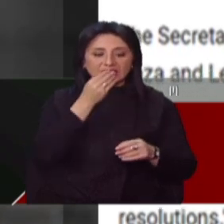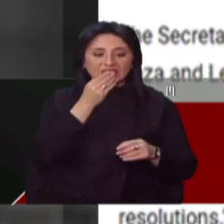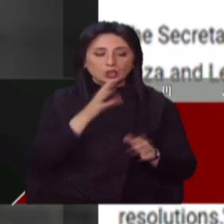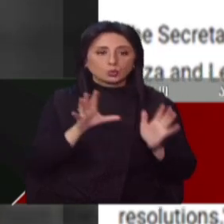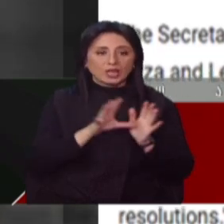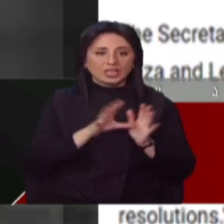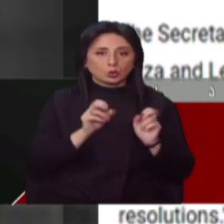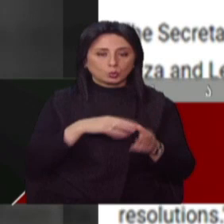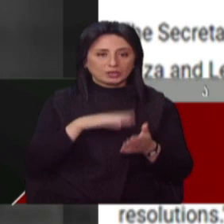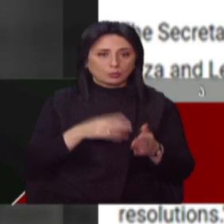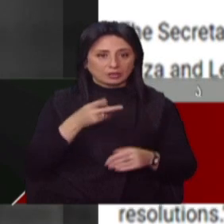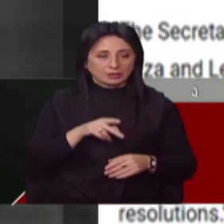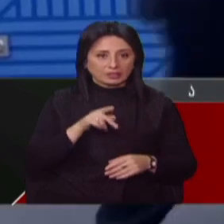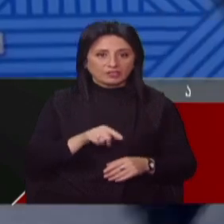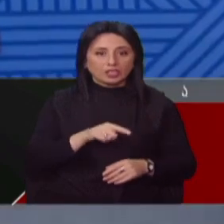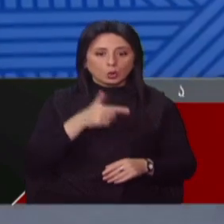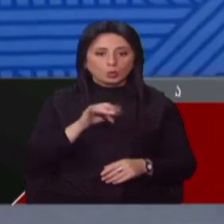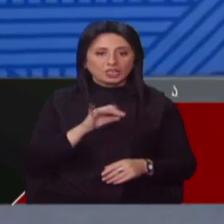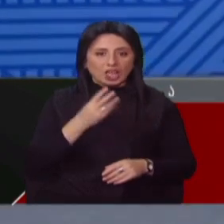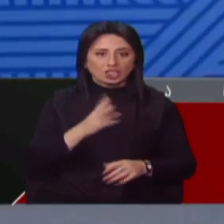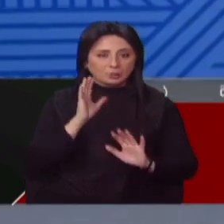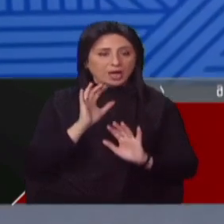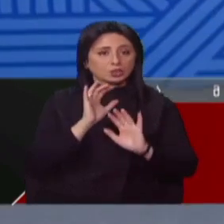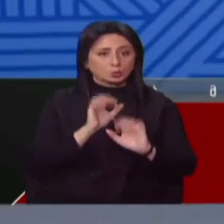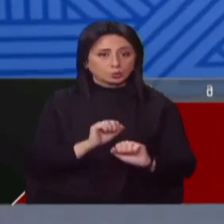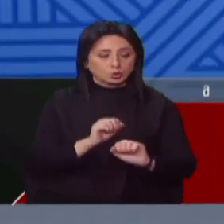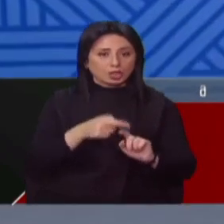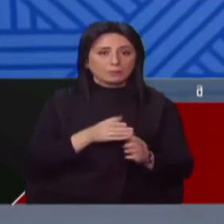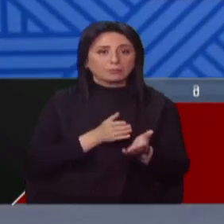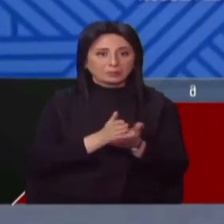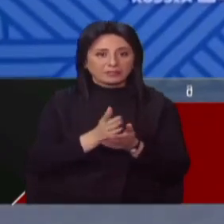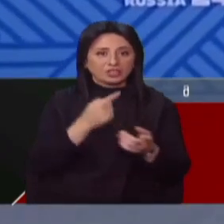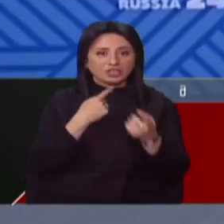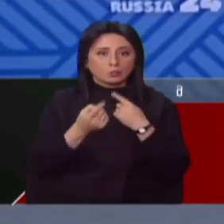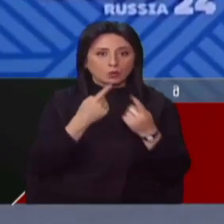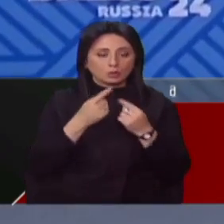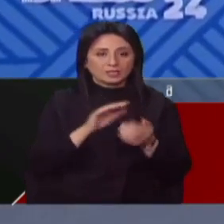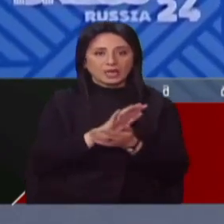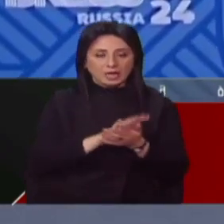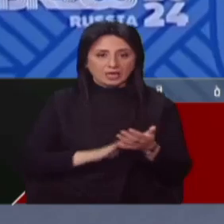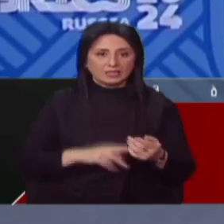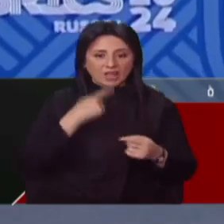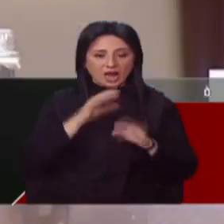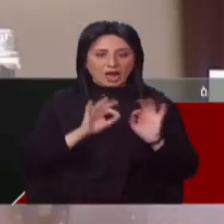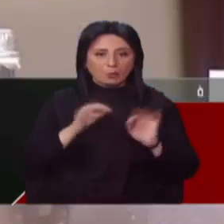და ენერგეტიკული უსაფრთხოებისთვის. გუტიერესი სრულად უჭერს მხარს ამ მიმართულებით მოლაპარაკებების